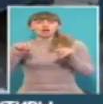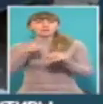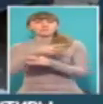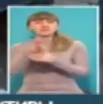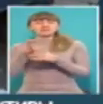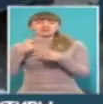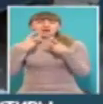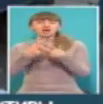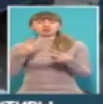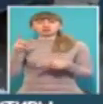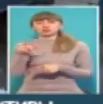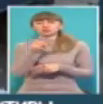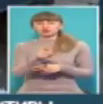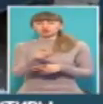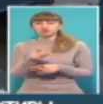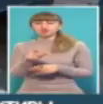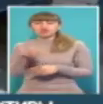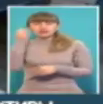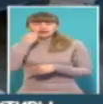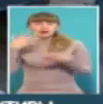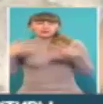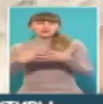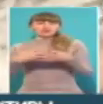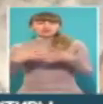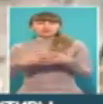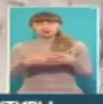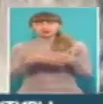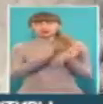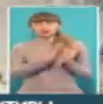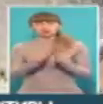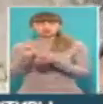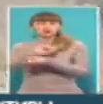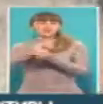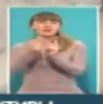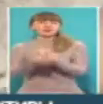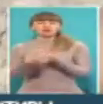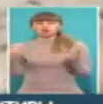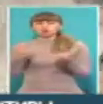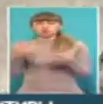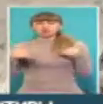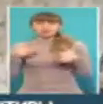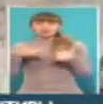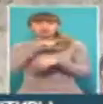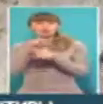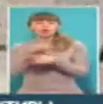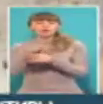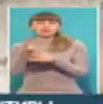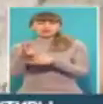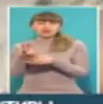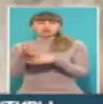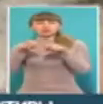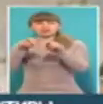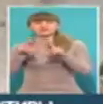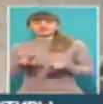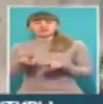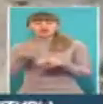заключенных. Старая система советского времени, так называемая отрядная, постепенно отходит. Сегодня нужно стремиться к тому, чтобы обеспечить покамерное